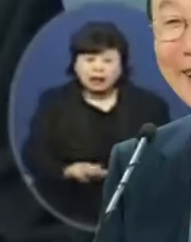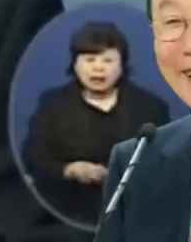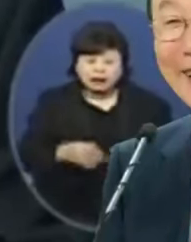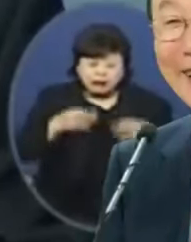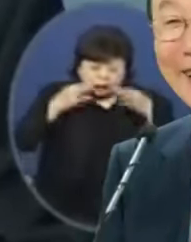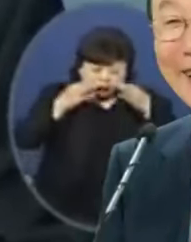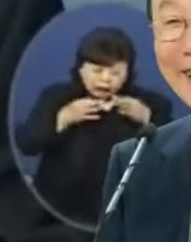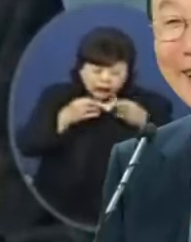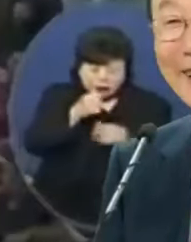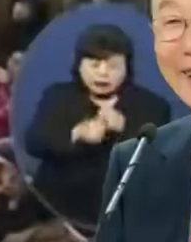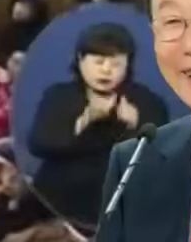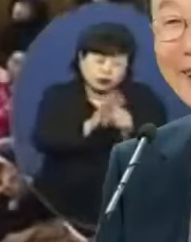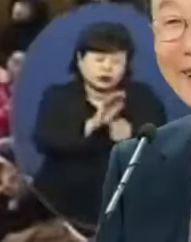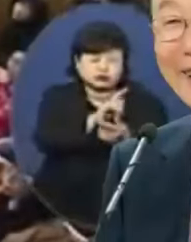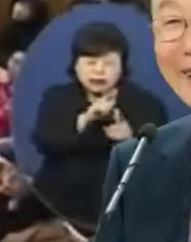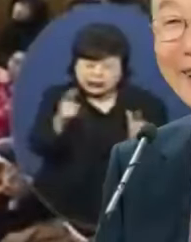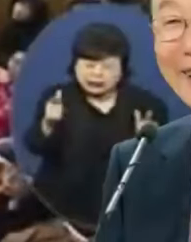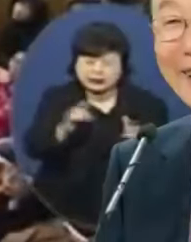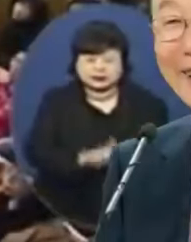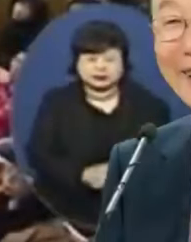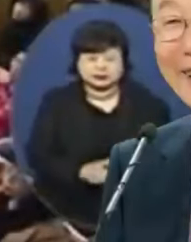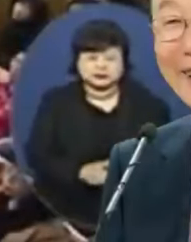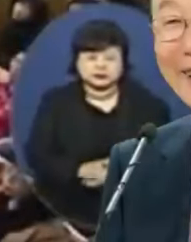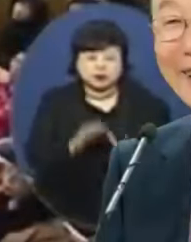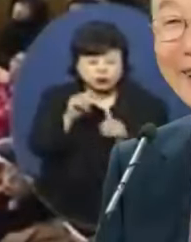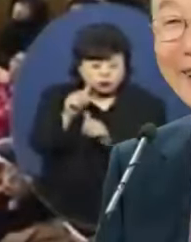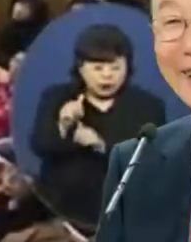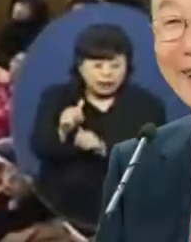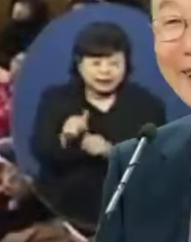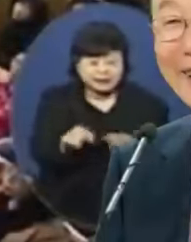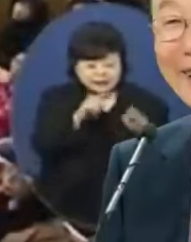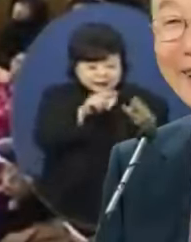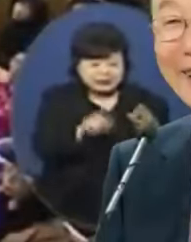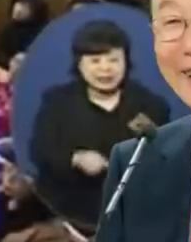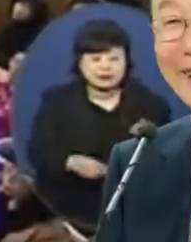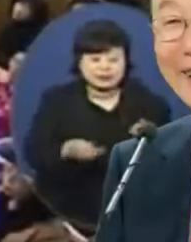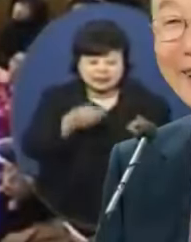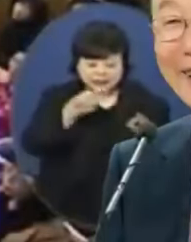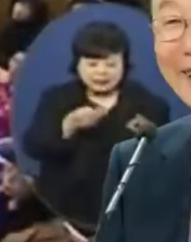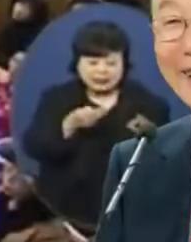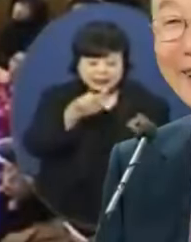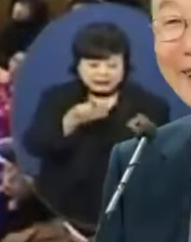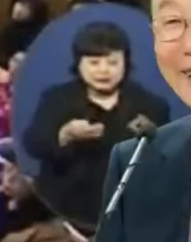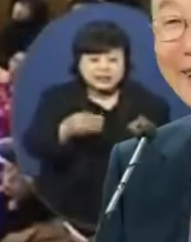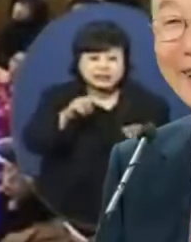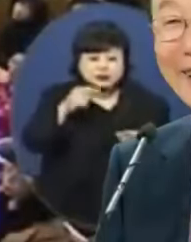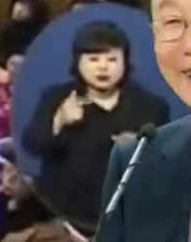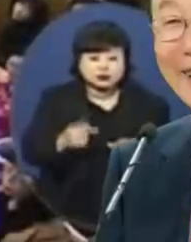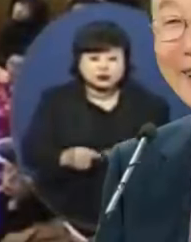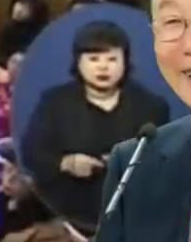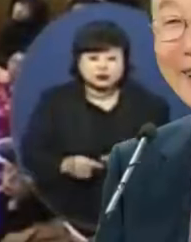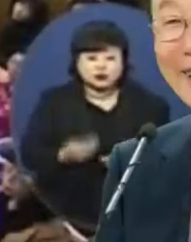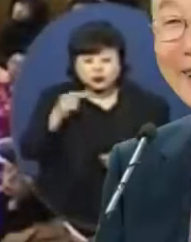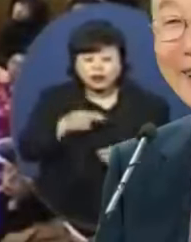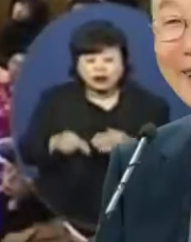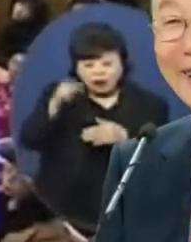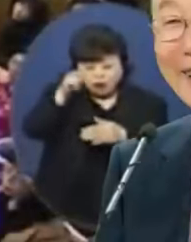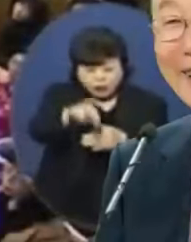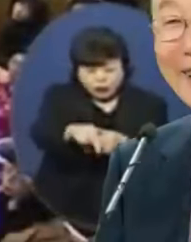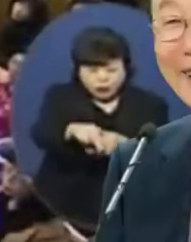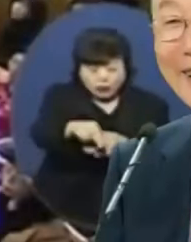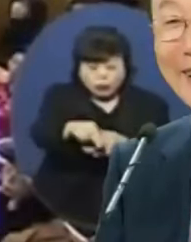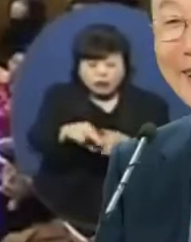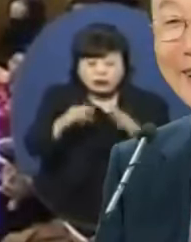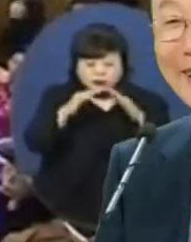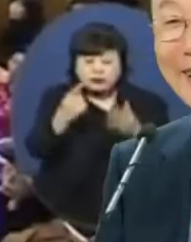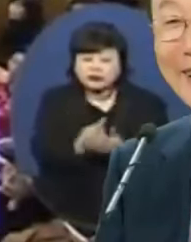하면 하나님이 역사하지 않습니다. 여호수아기 3장 14절로 16절에 보면 백성이 요단을 건너려고 자기들의